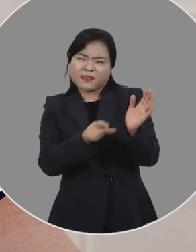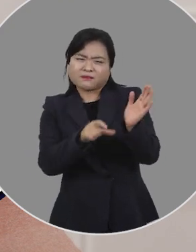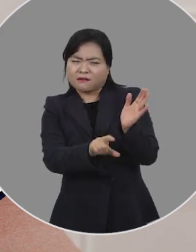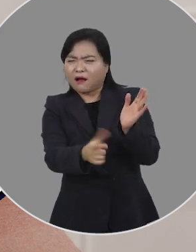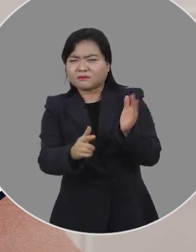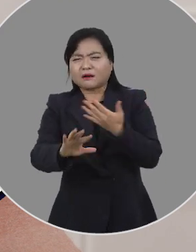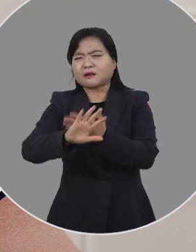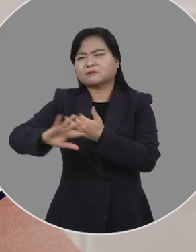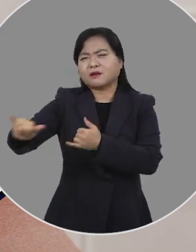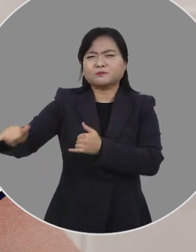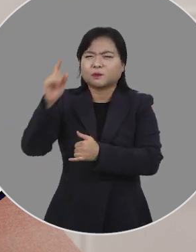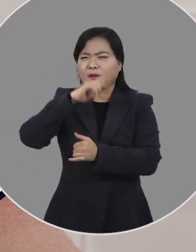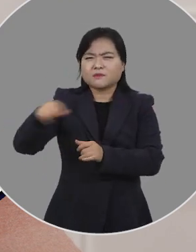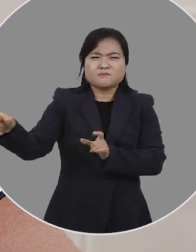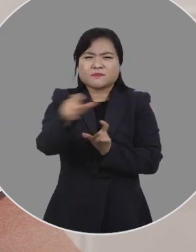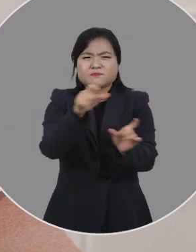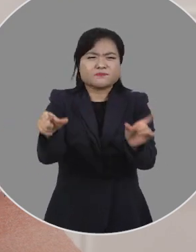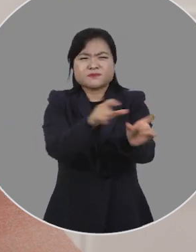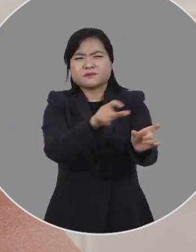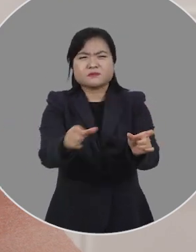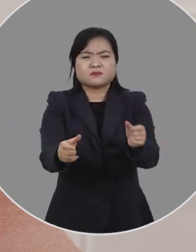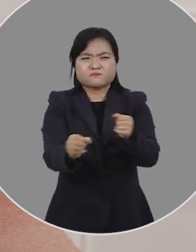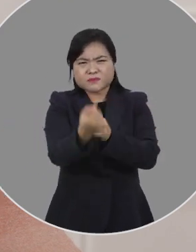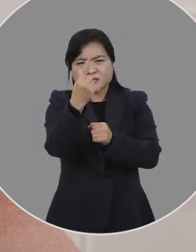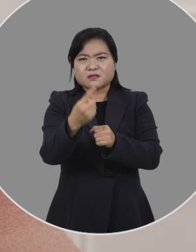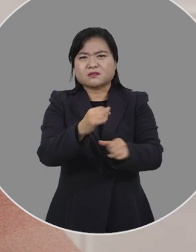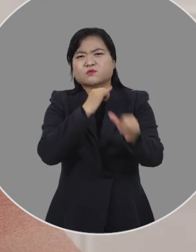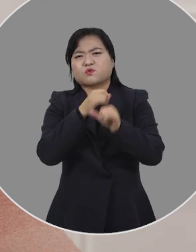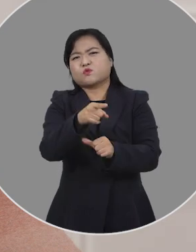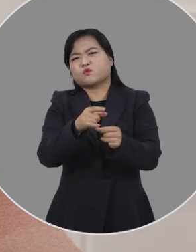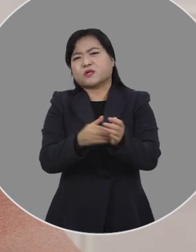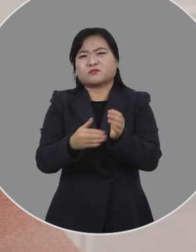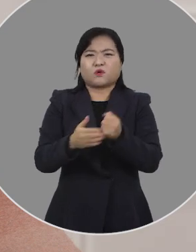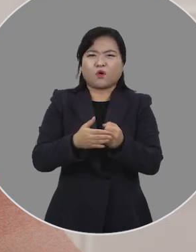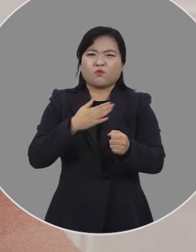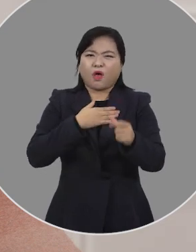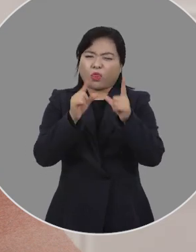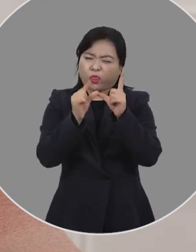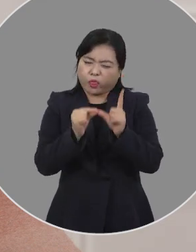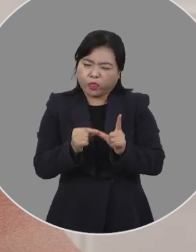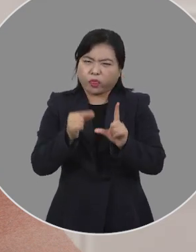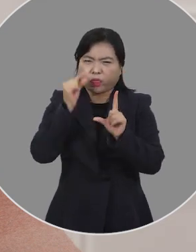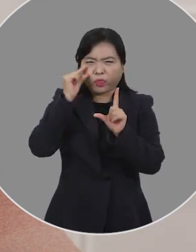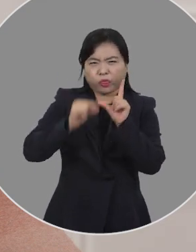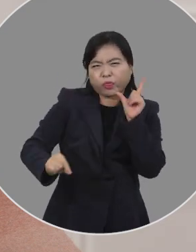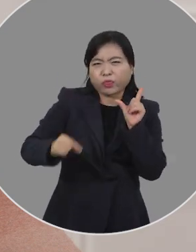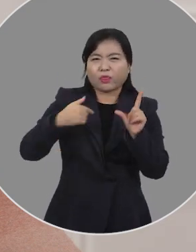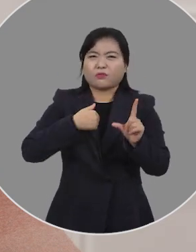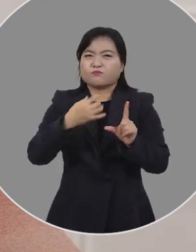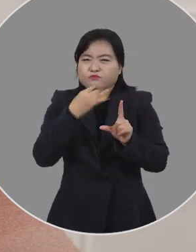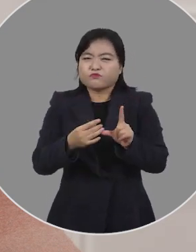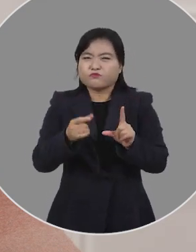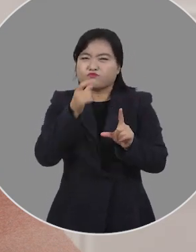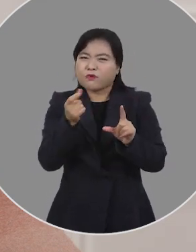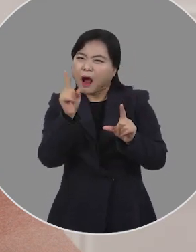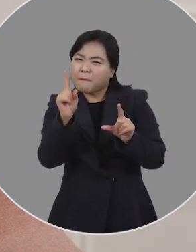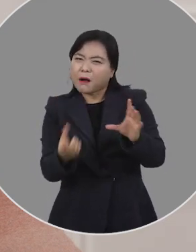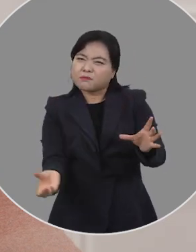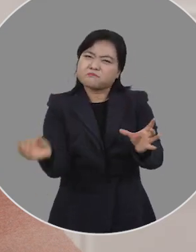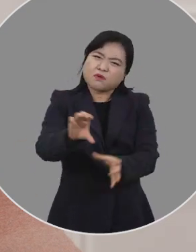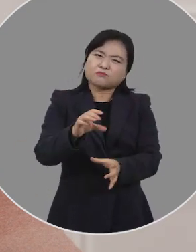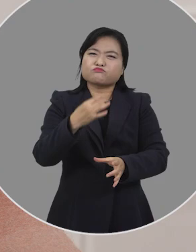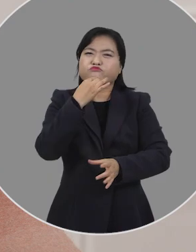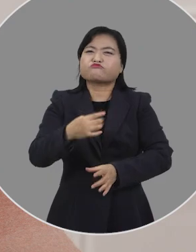것도 아닌데 수십만 명이 같이 한 건데 나는 그중에 정말 일부에 지나지 않는데 한강물에 물 한 바가지 덮어놓은 것밖에 안 될